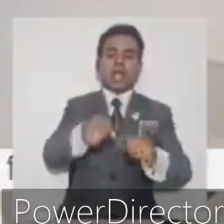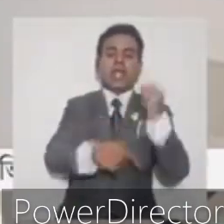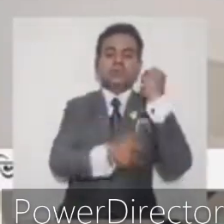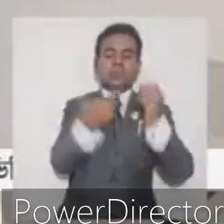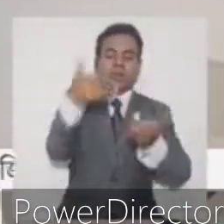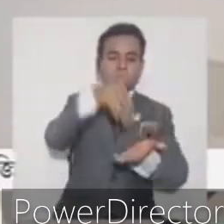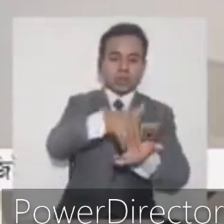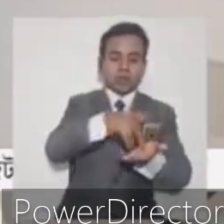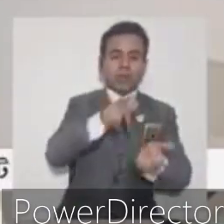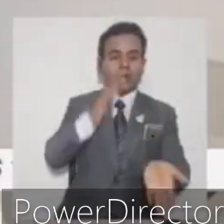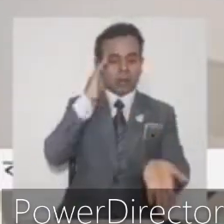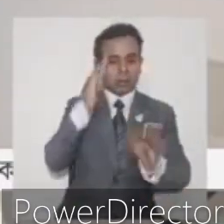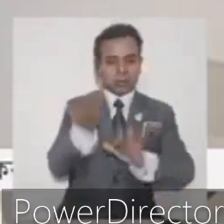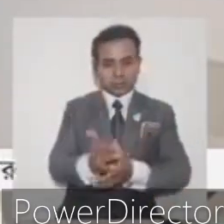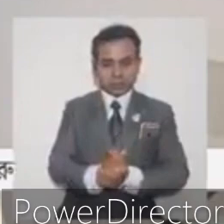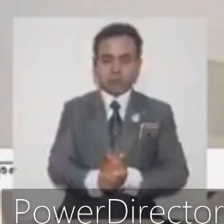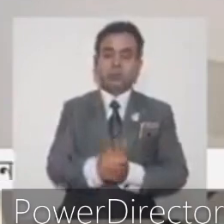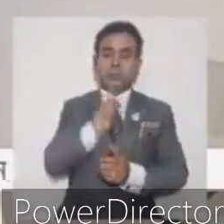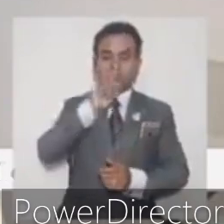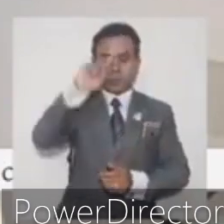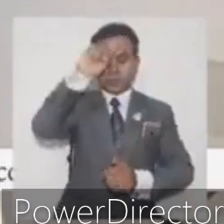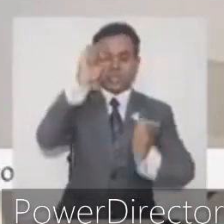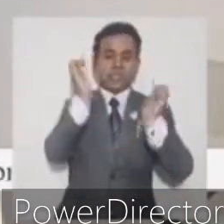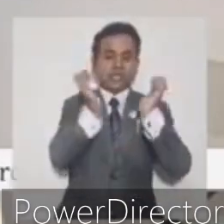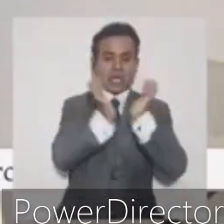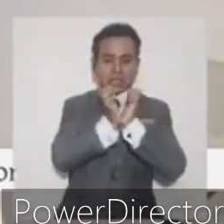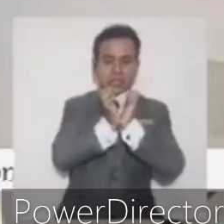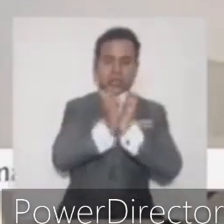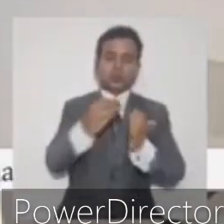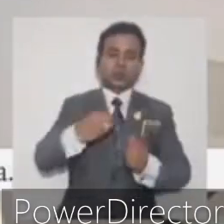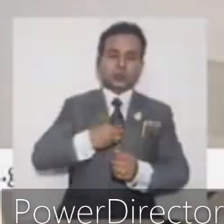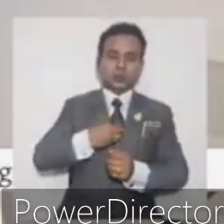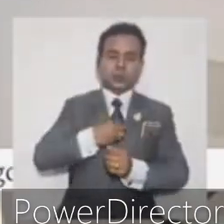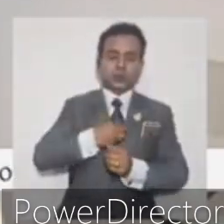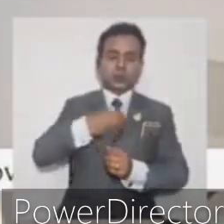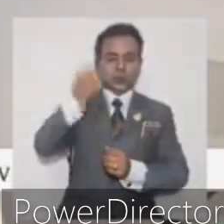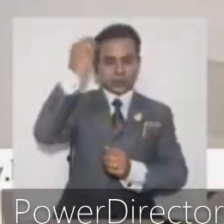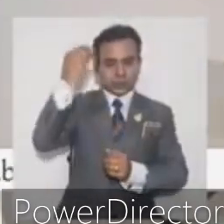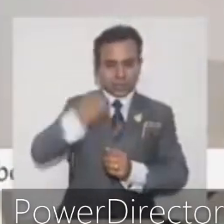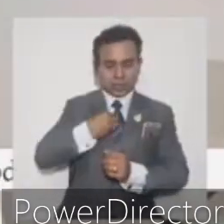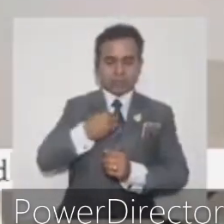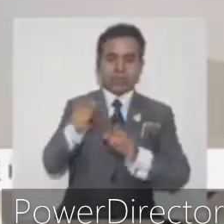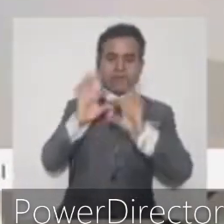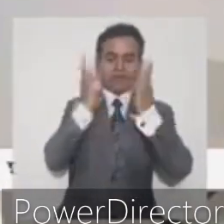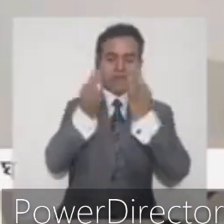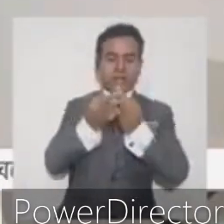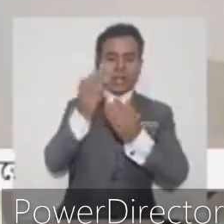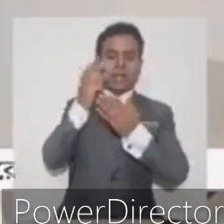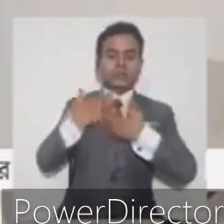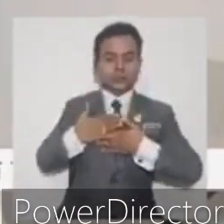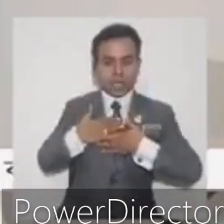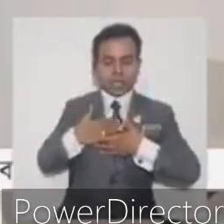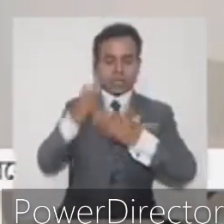আছেন এবং সকল ধরনের সাহায্য সহযোগিতার উনি আশ্বাস দিয়েছেন।